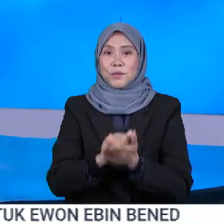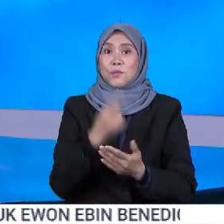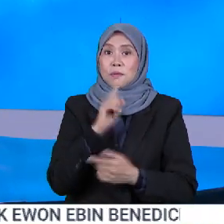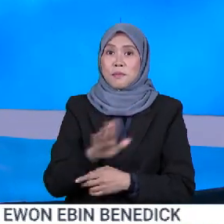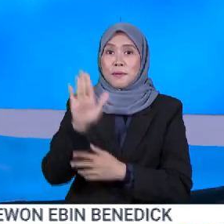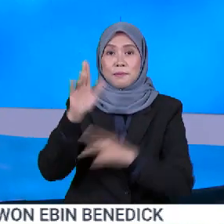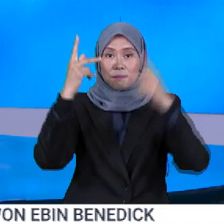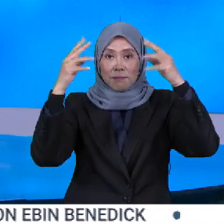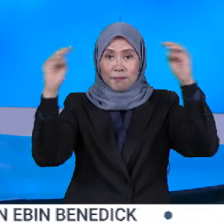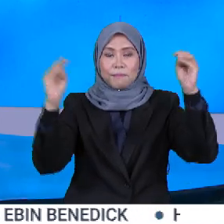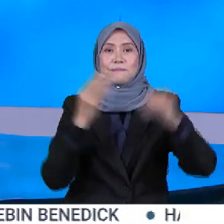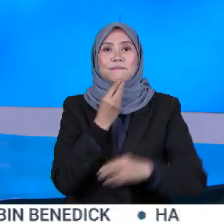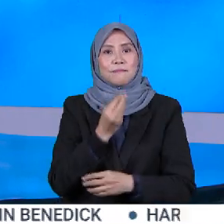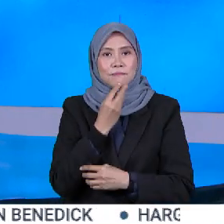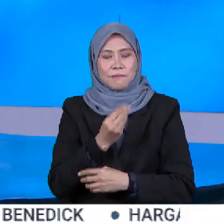jaminan